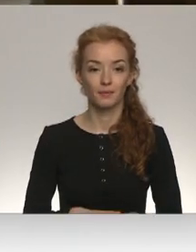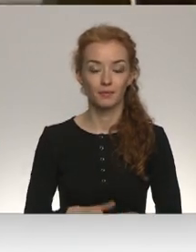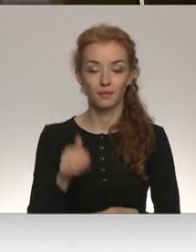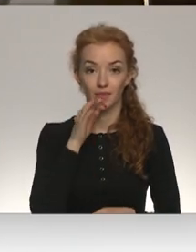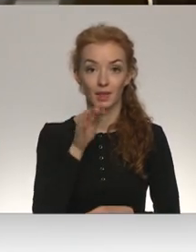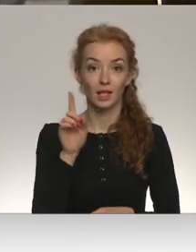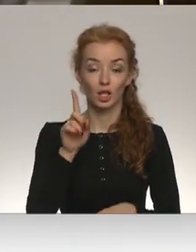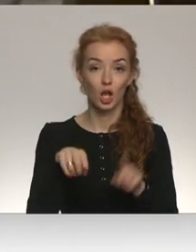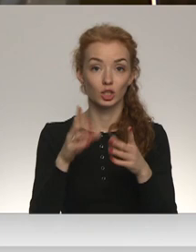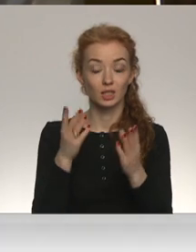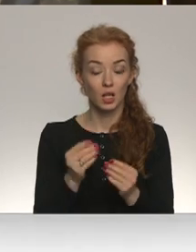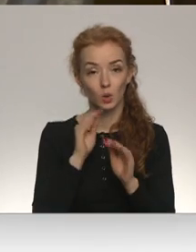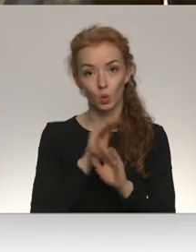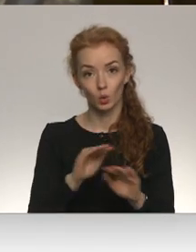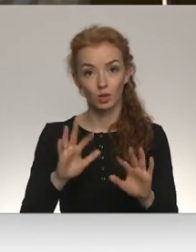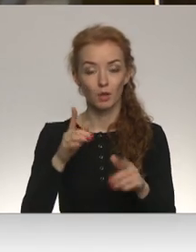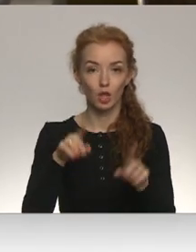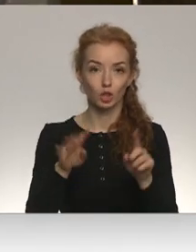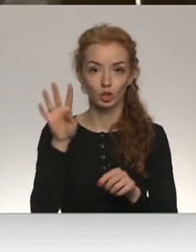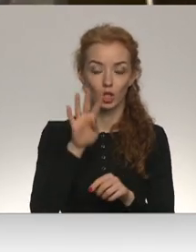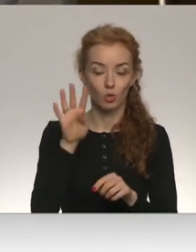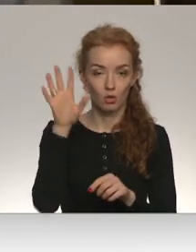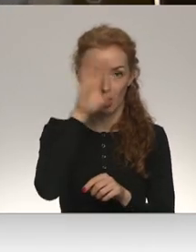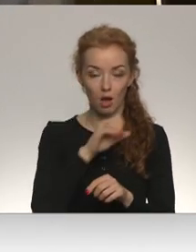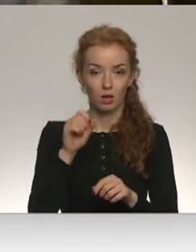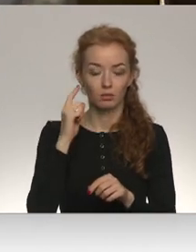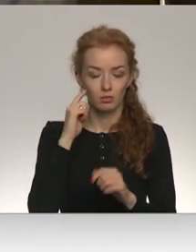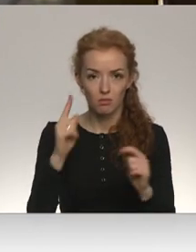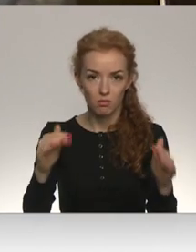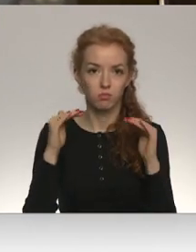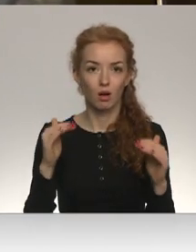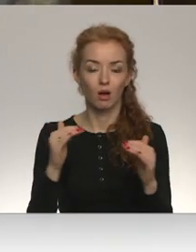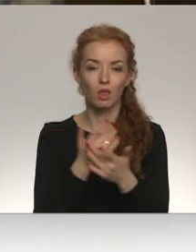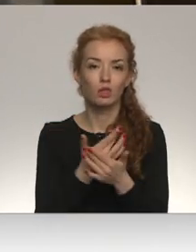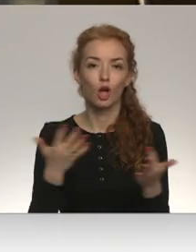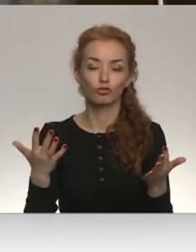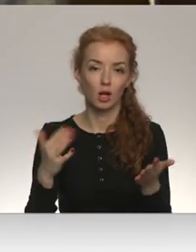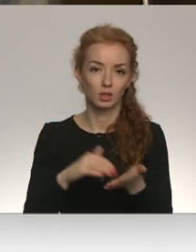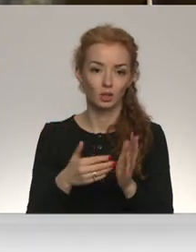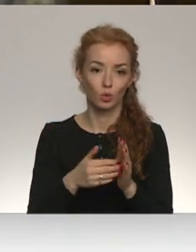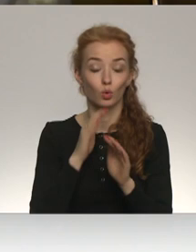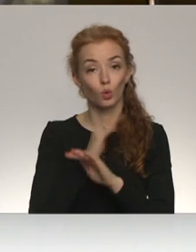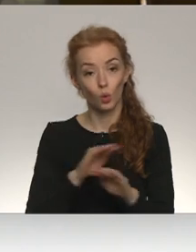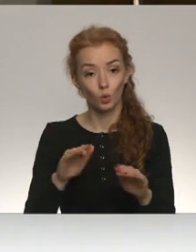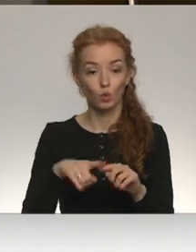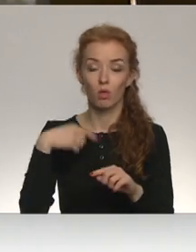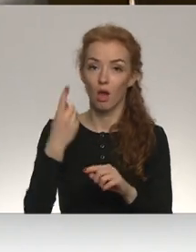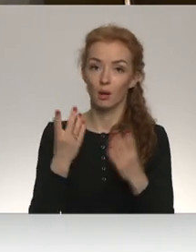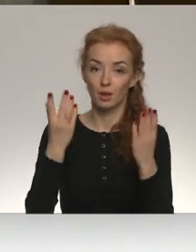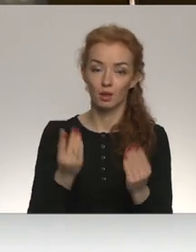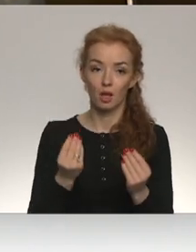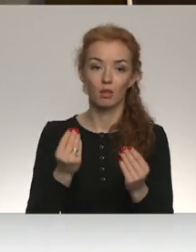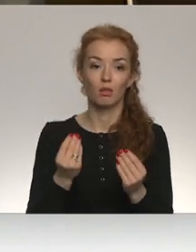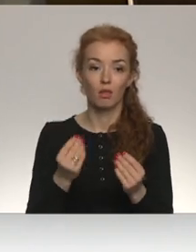kad ir pavisam kluss, bet ir, kad 4 nakti pamosties no sprādzieniem. Dažādi mēdz būt. Kluss un nākamajā dienā